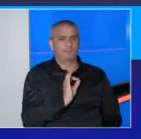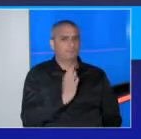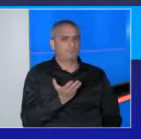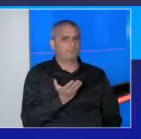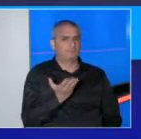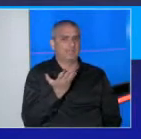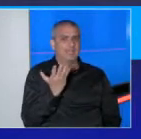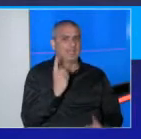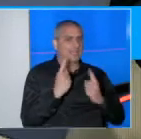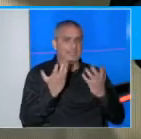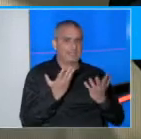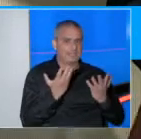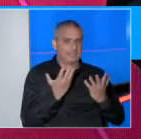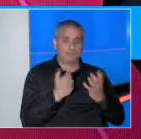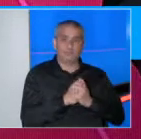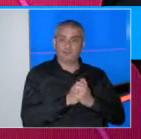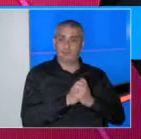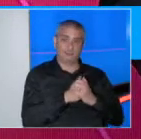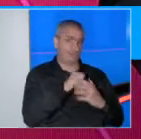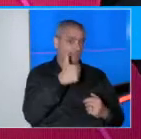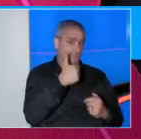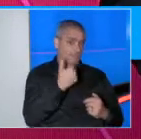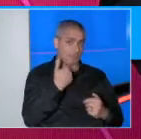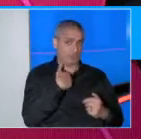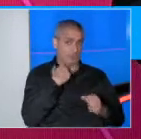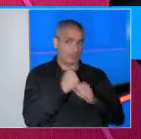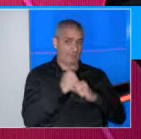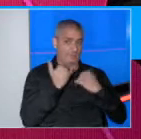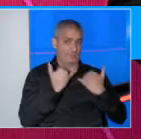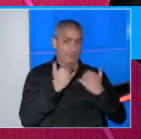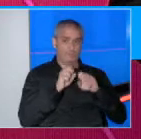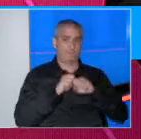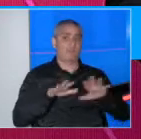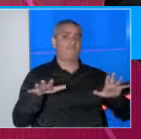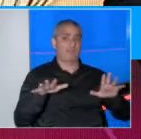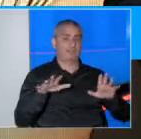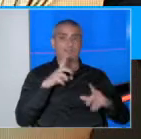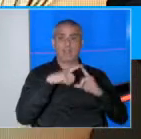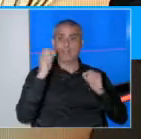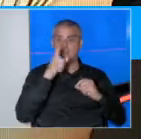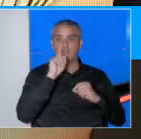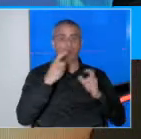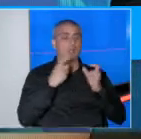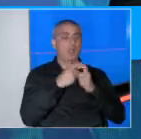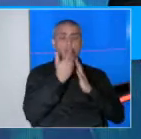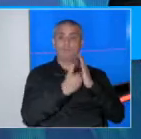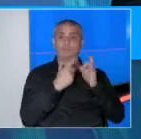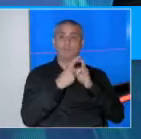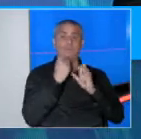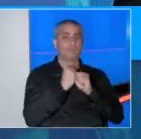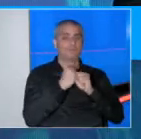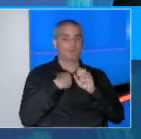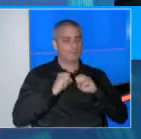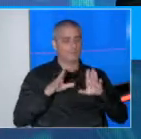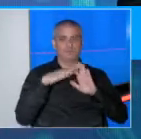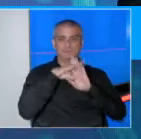טל? איך זה יקרה? אז קודם כל, אנחנו עובדים כיום בערוץ הפצה בטלגרם, יש עמוד של מפלגת העבודה. שם אנחנו